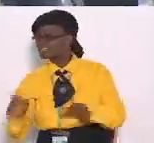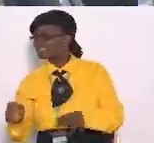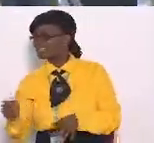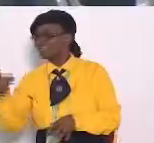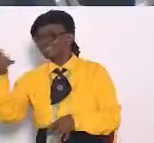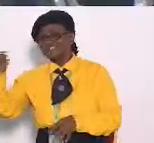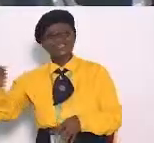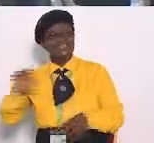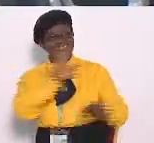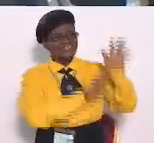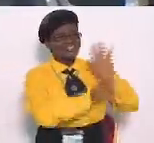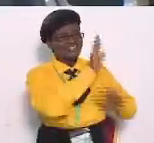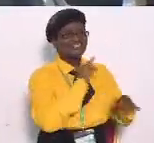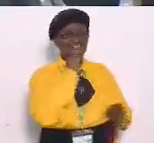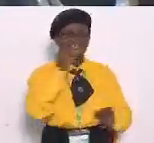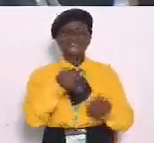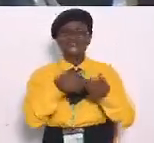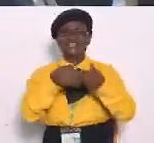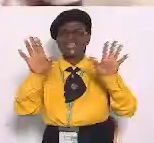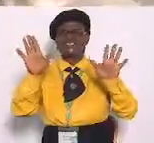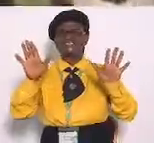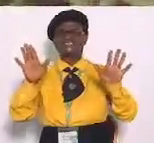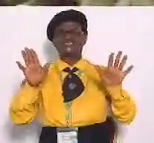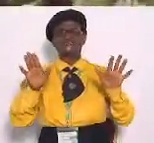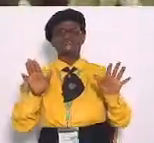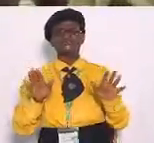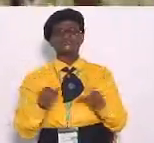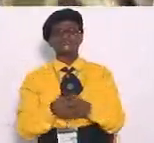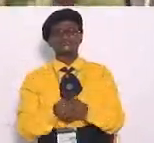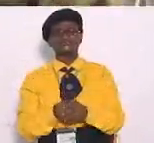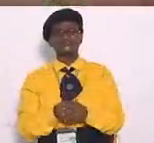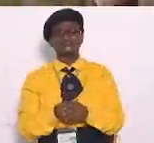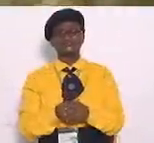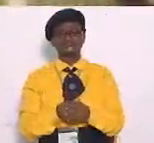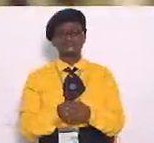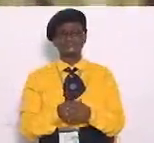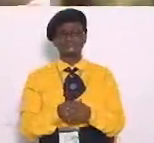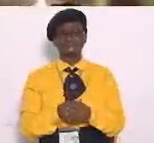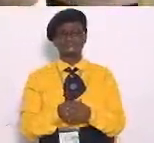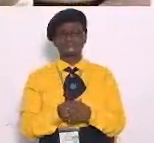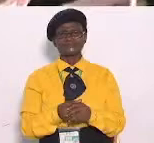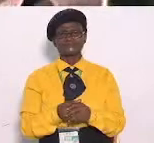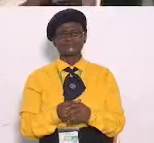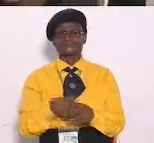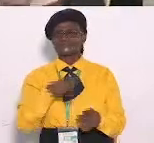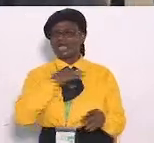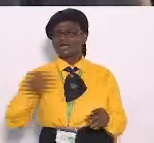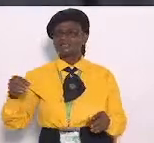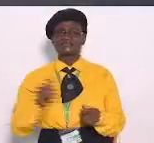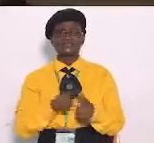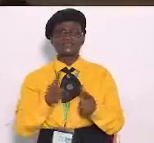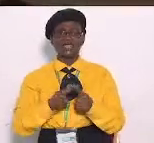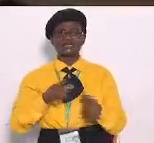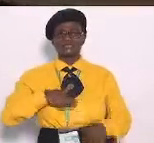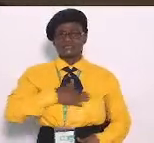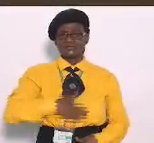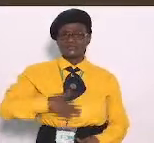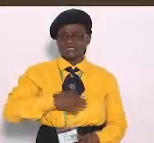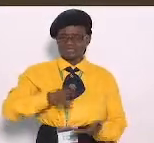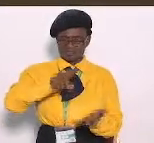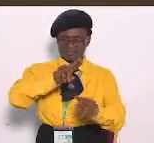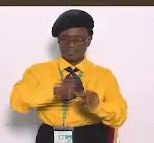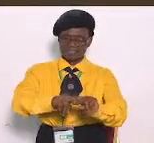terminé le siège est terminé l'embargo dans ta vie est terminé est levé